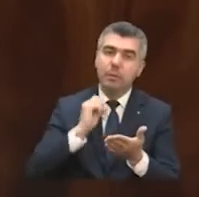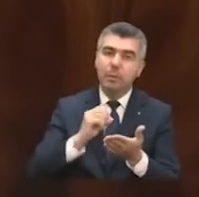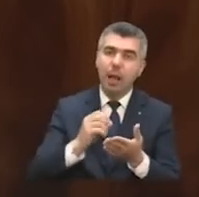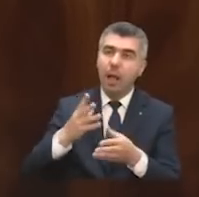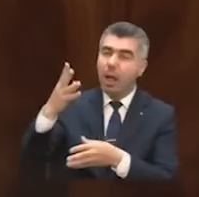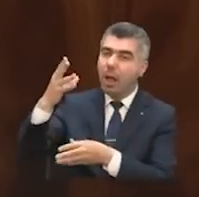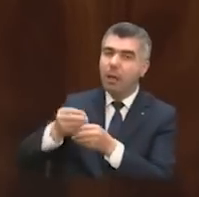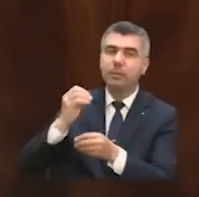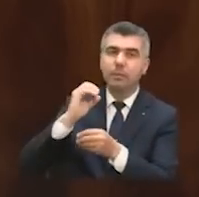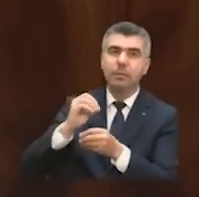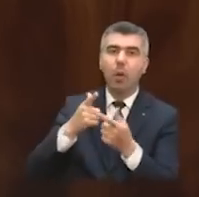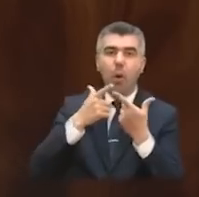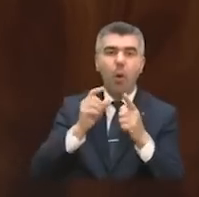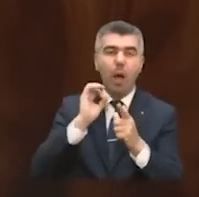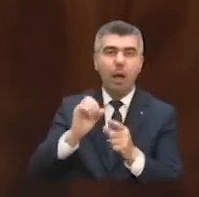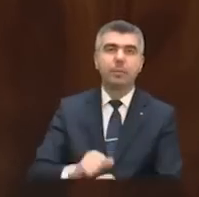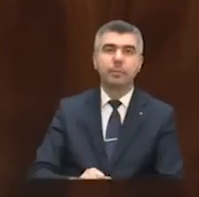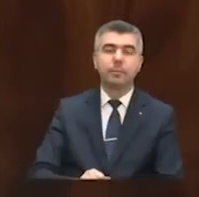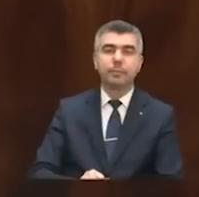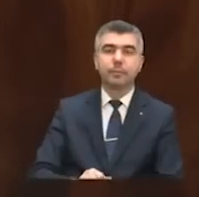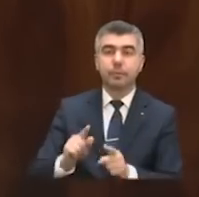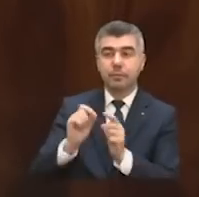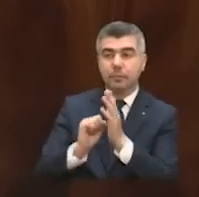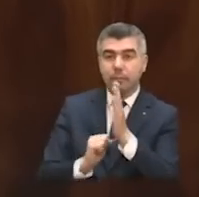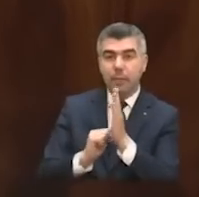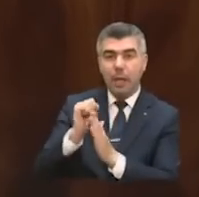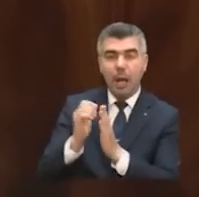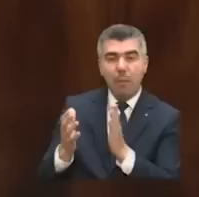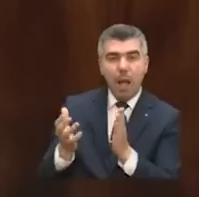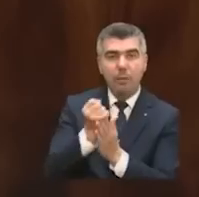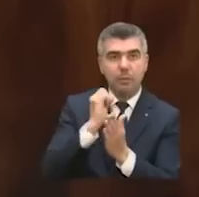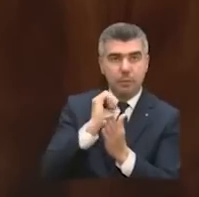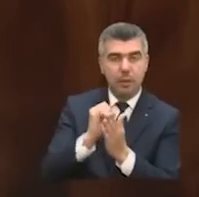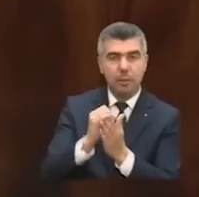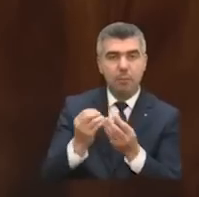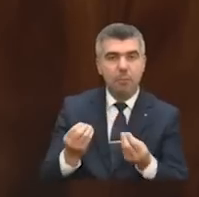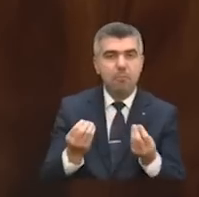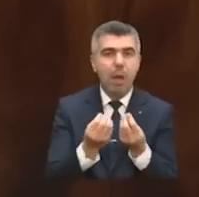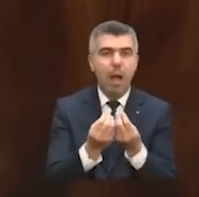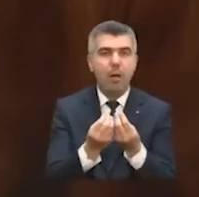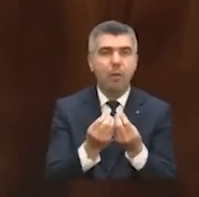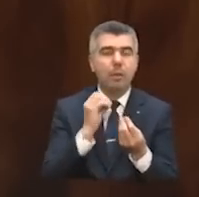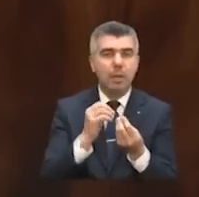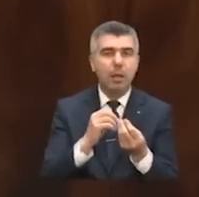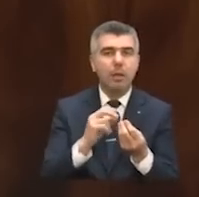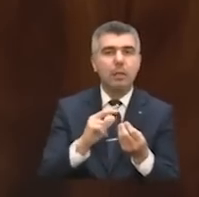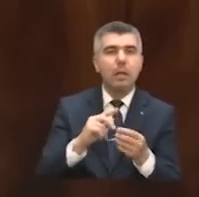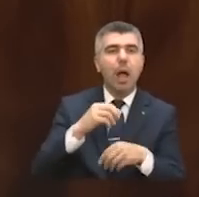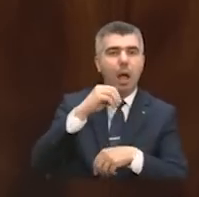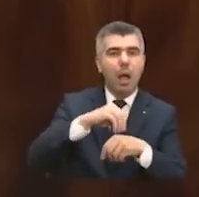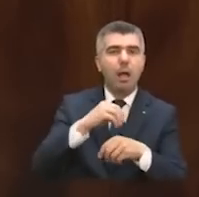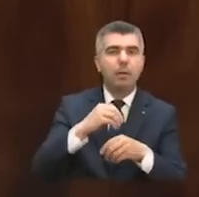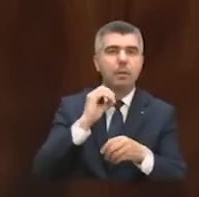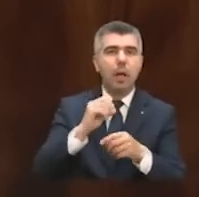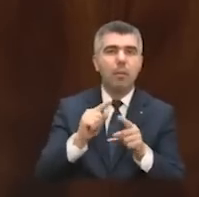يتلقنهم، وهادو كيمشيو معاه بلي كيربحهم، يعني كياخذهم معاه باش يمشي للسيكل الخوي اللي غادي يتسميتو،